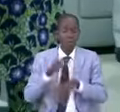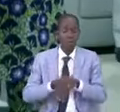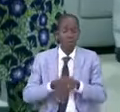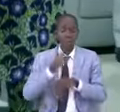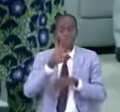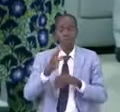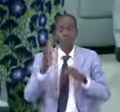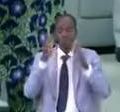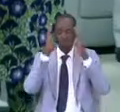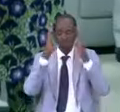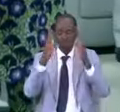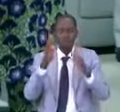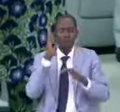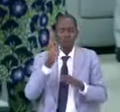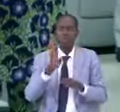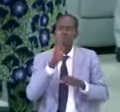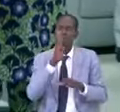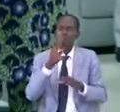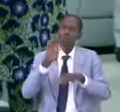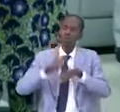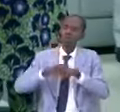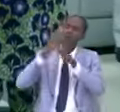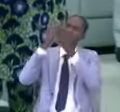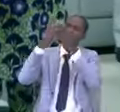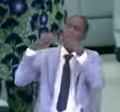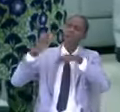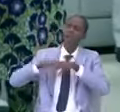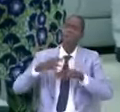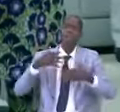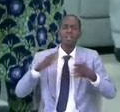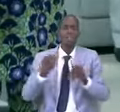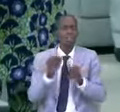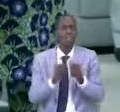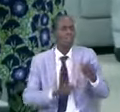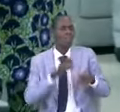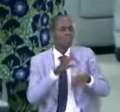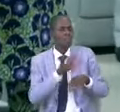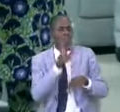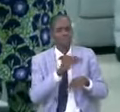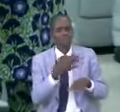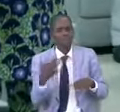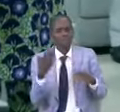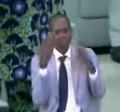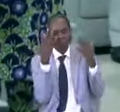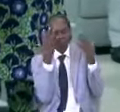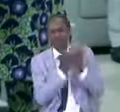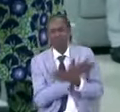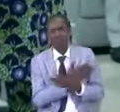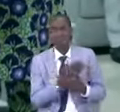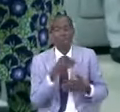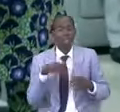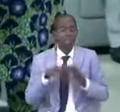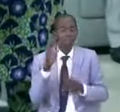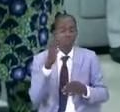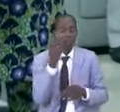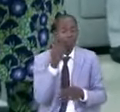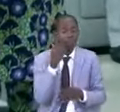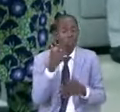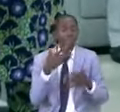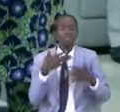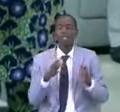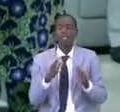ciel que les choses te respectent de vue à tes yeux frères et sœurs ministre homme de Dieu ouvrier